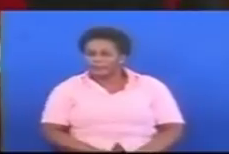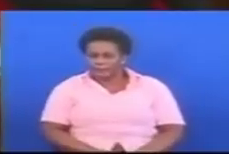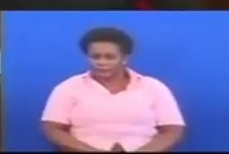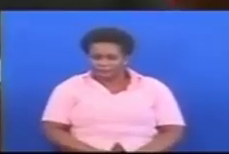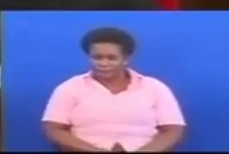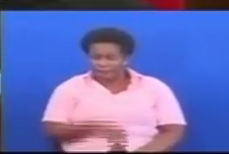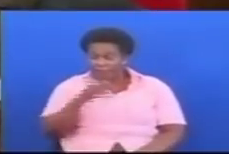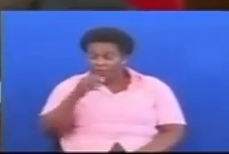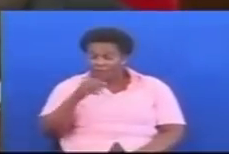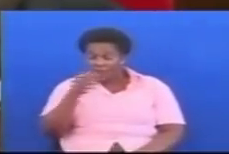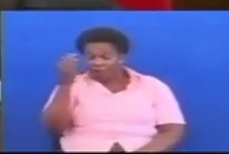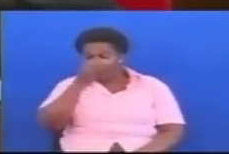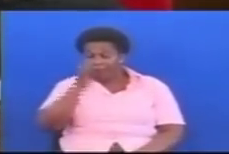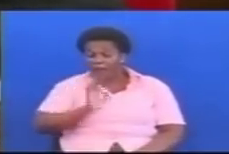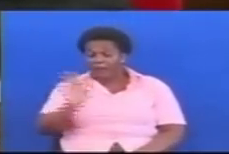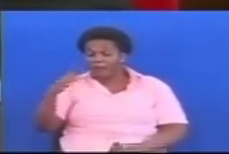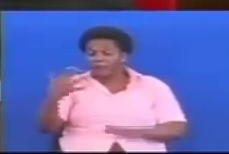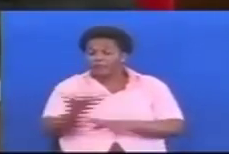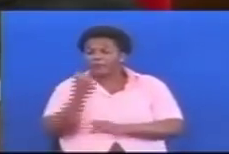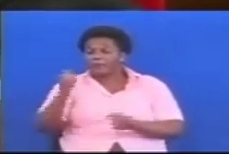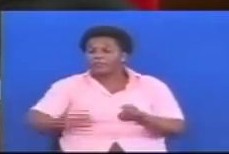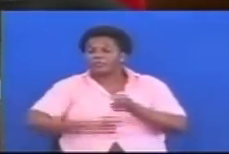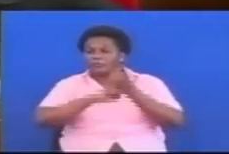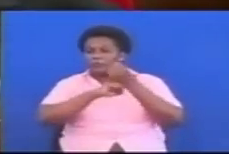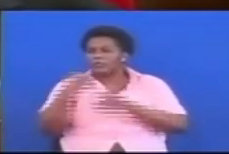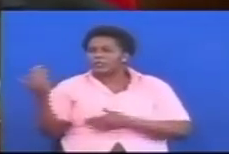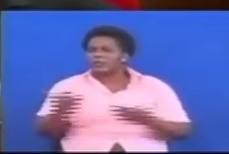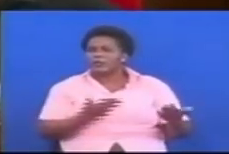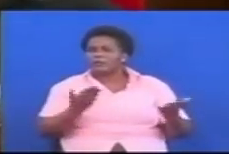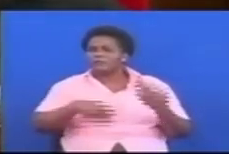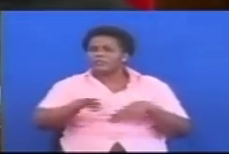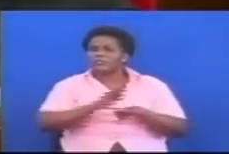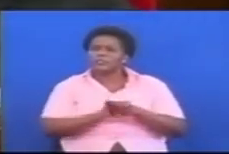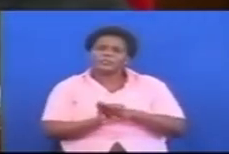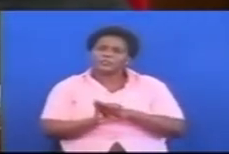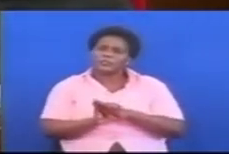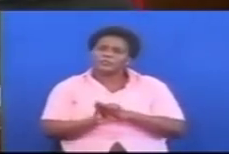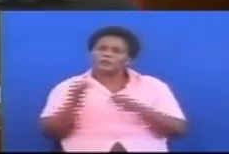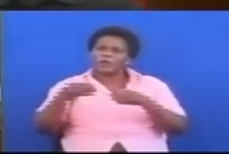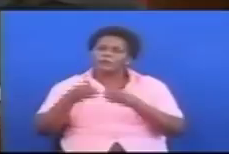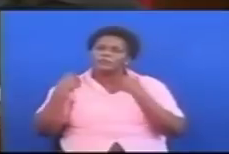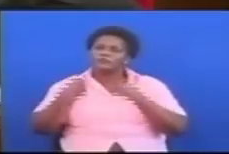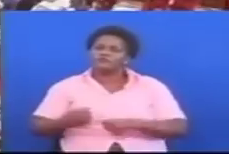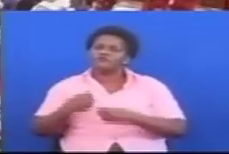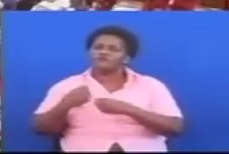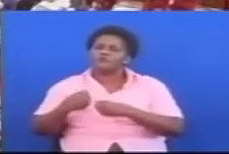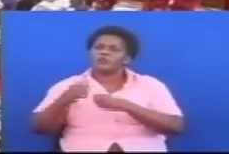Sasa namkaribisha mwenyekiti wa kamati ya kudumu ya bunge ya kilimo, mifugo na maji.